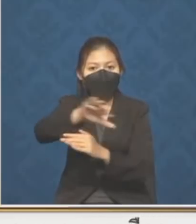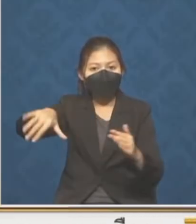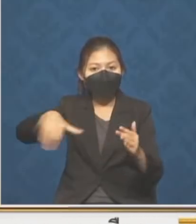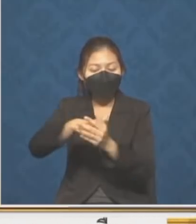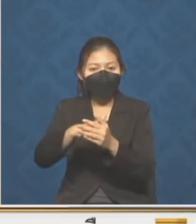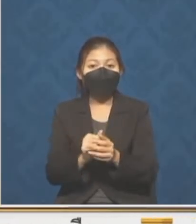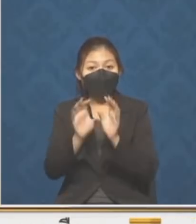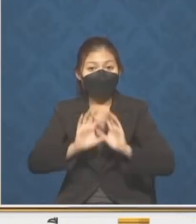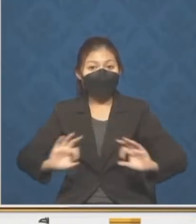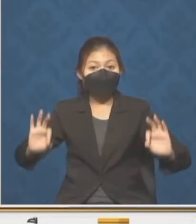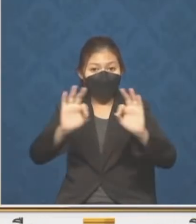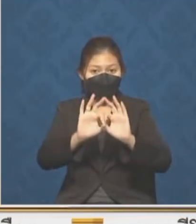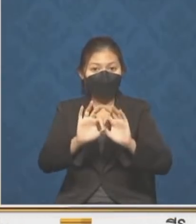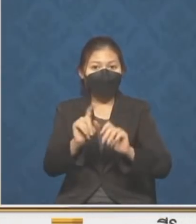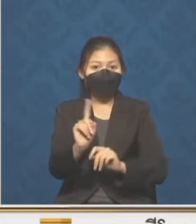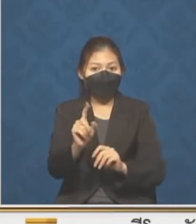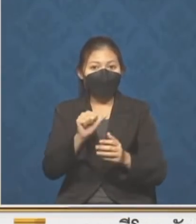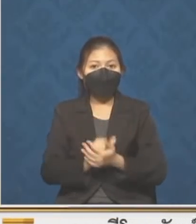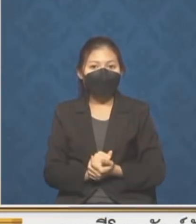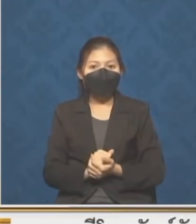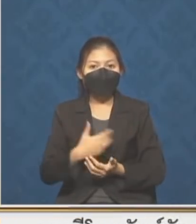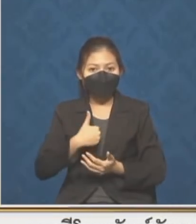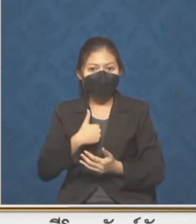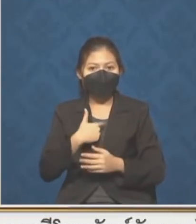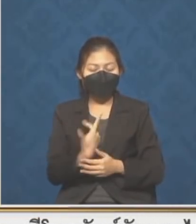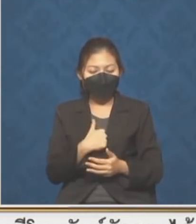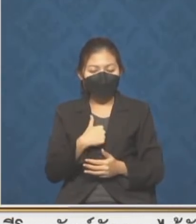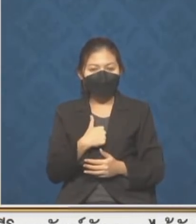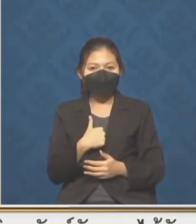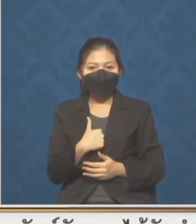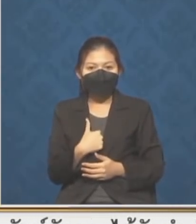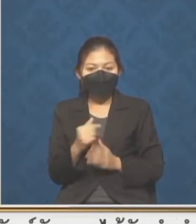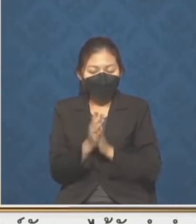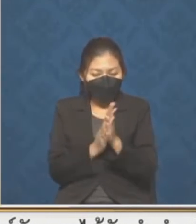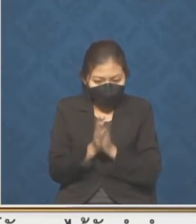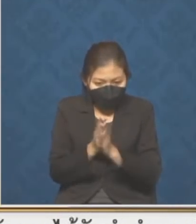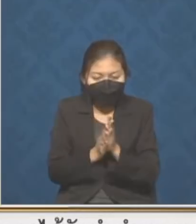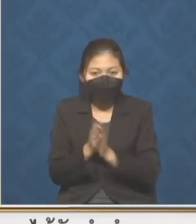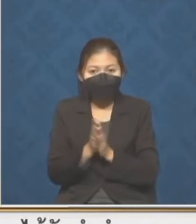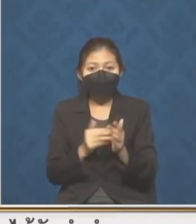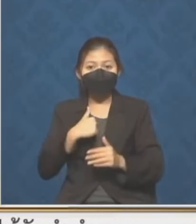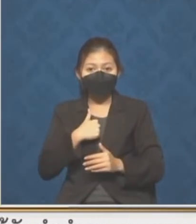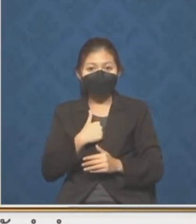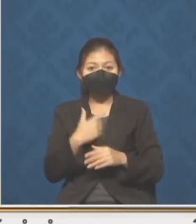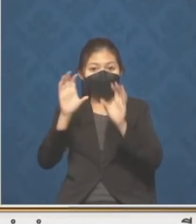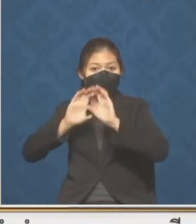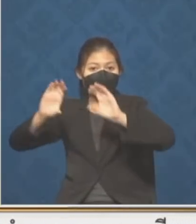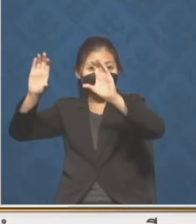สิ่งที่สำคัญที่สุดผมจะออกไปพิสูจน์ว่าแม้ผมไม่ได้เป็นรัฐบา